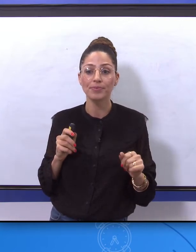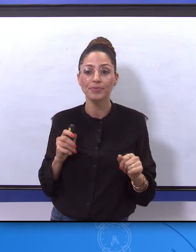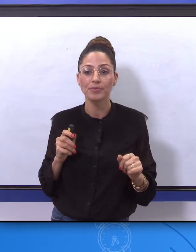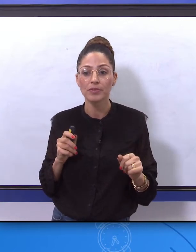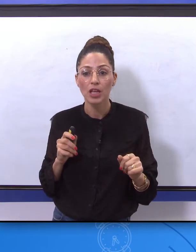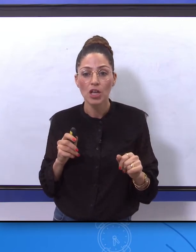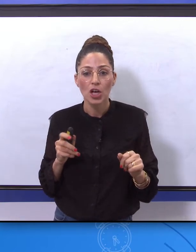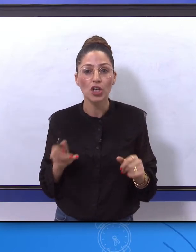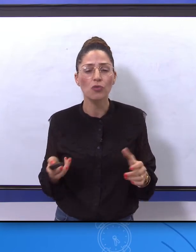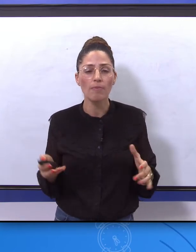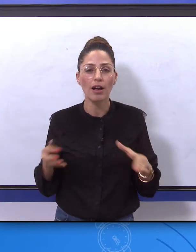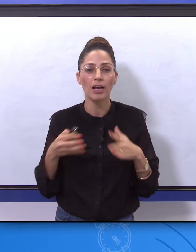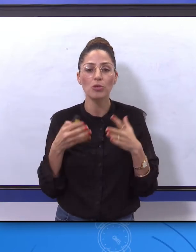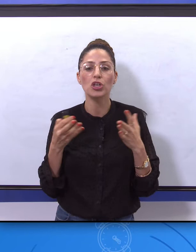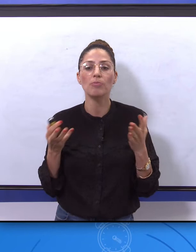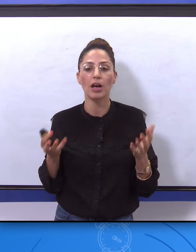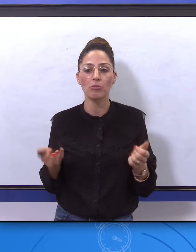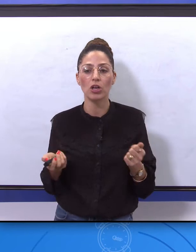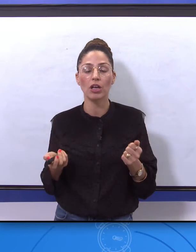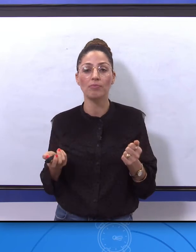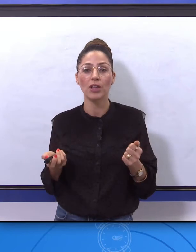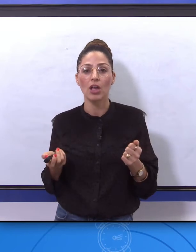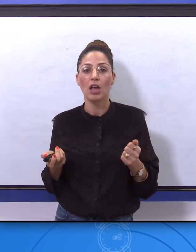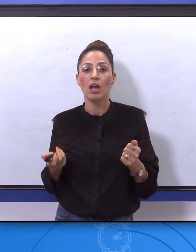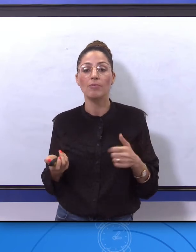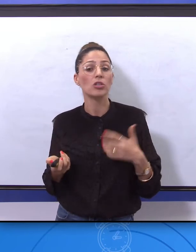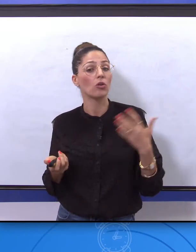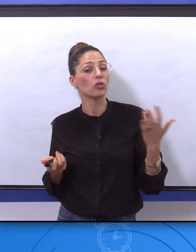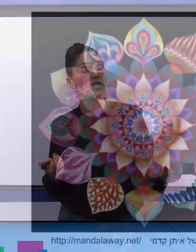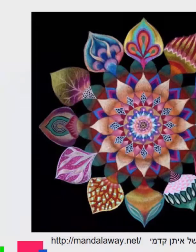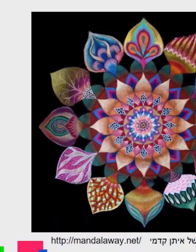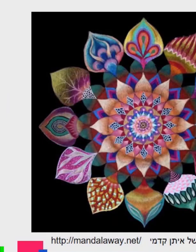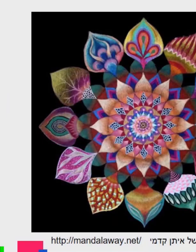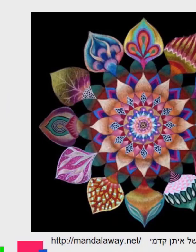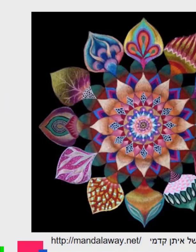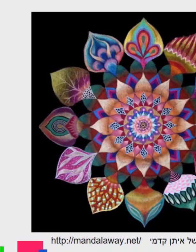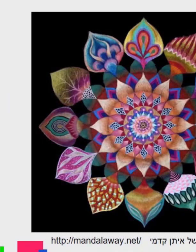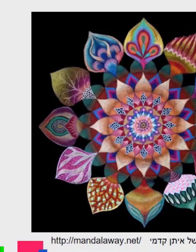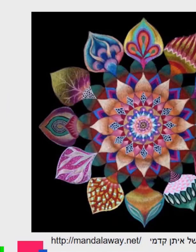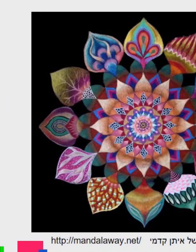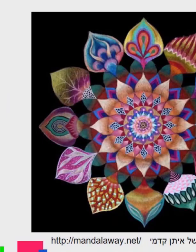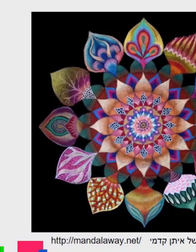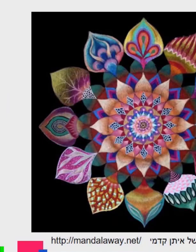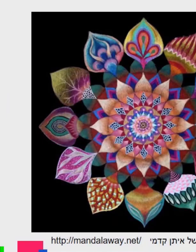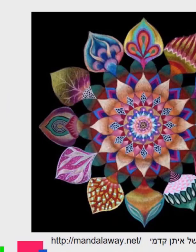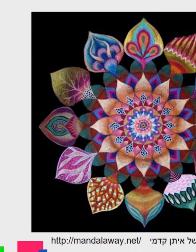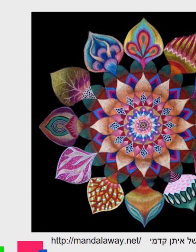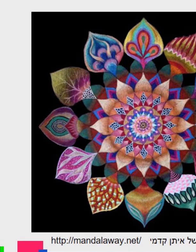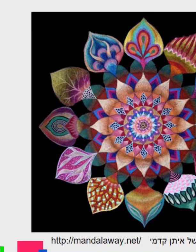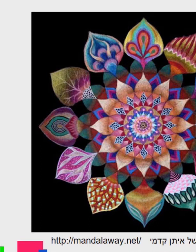לכם? חישבו על מעגלים אישיים בחיים שלכם. למשל, עונות השנה, ימי הולדת